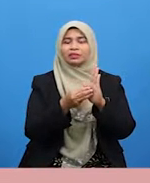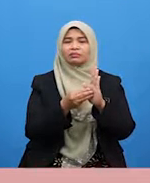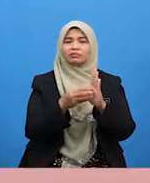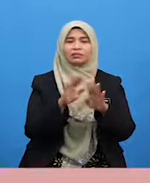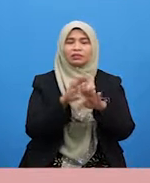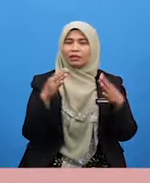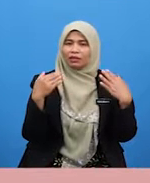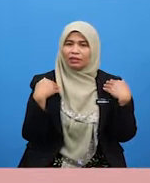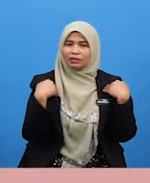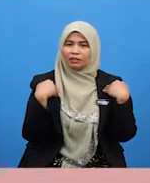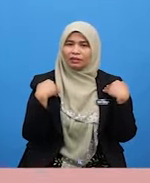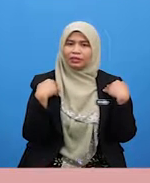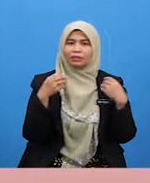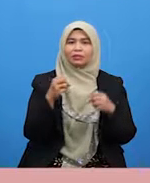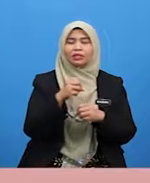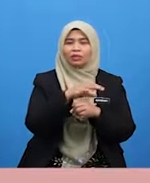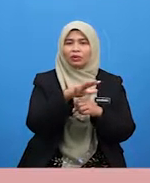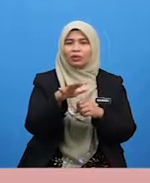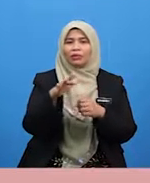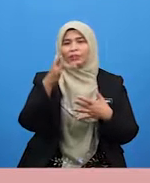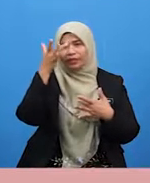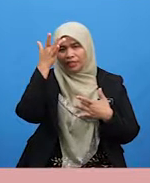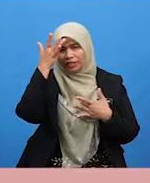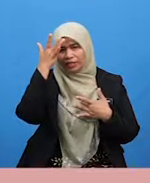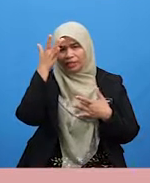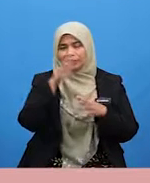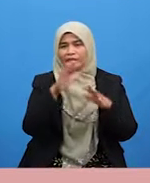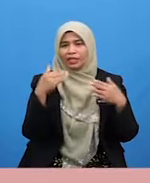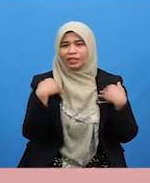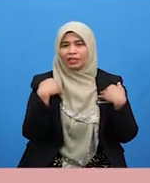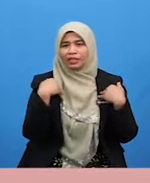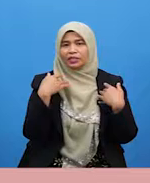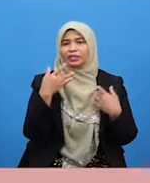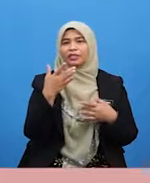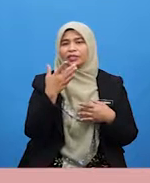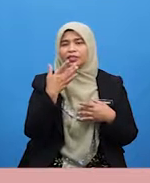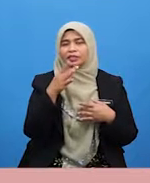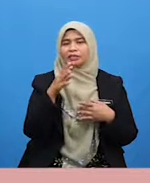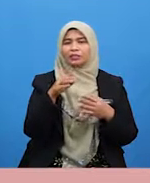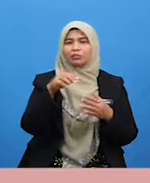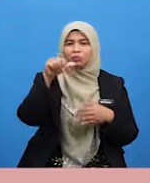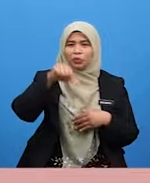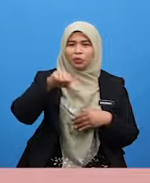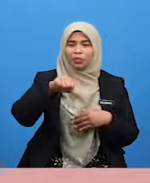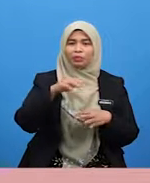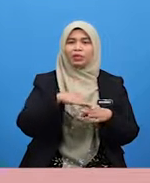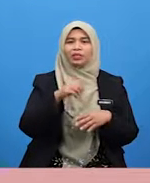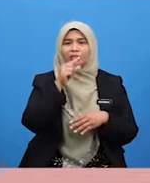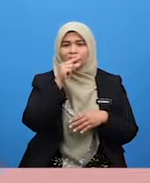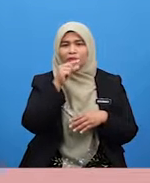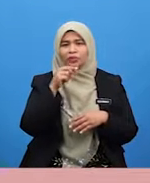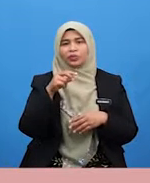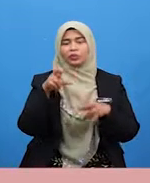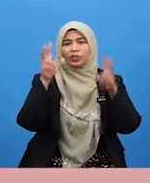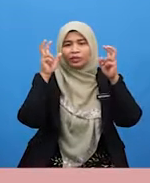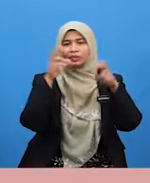tiada penularan penyakit, tiada tiarah, tiada nasib malang pada buruh hantu dan tiada musibah